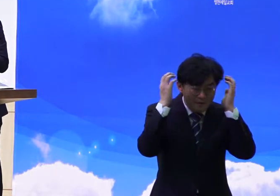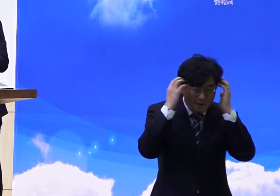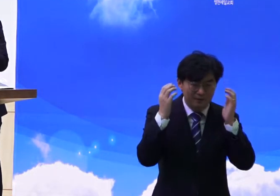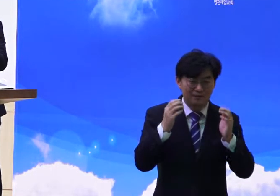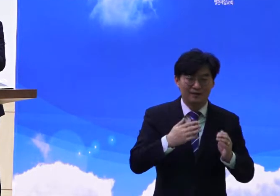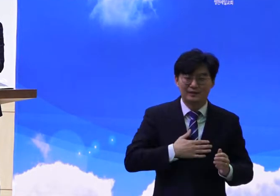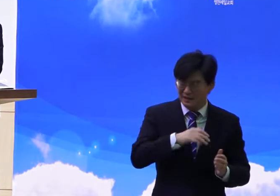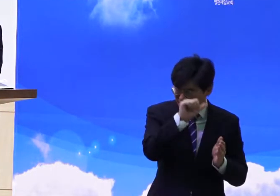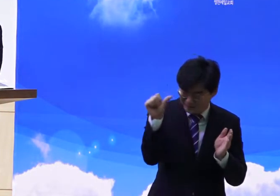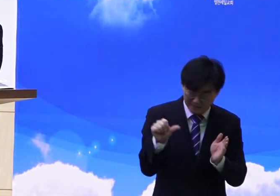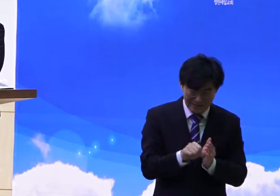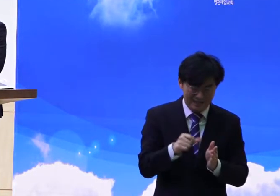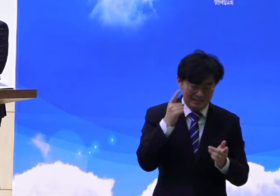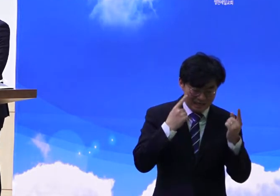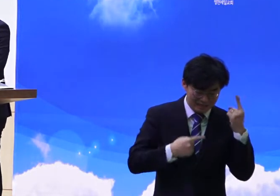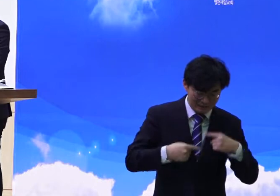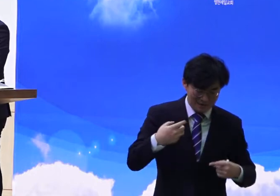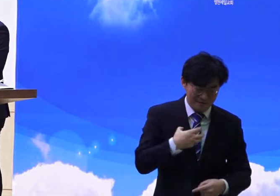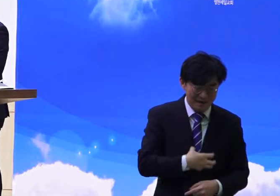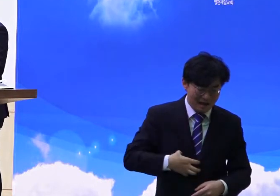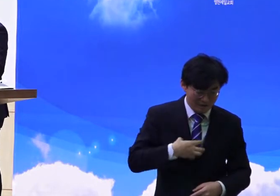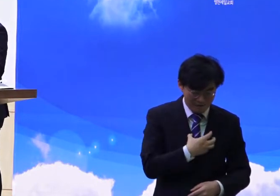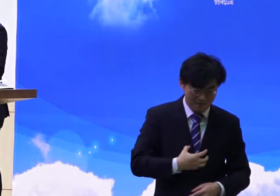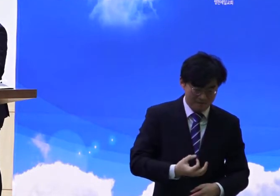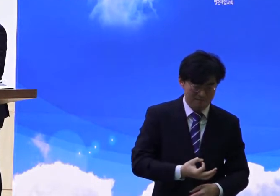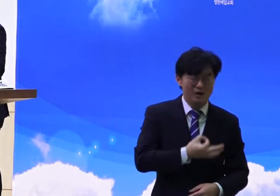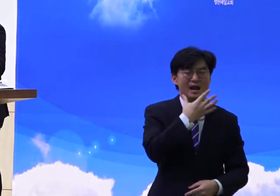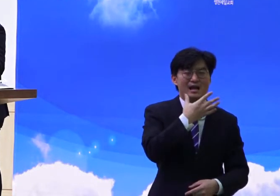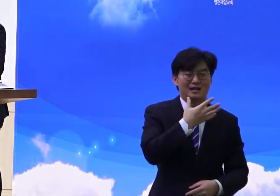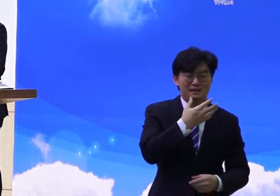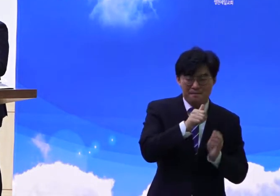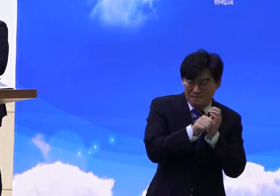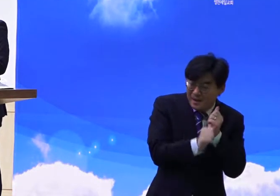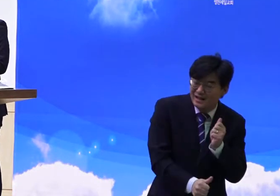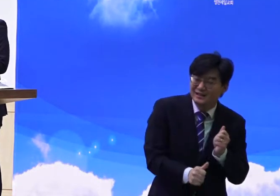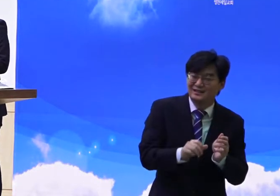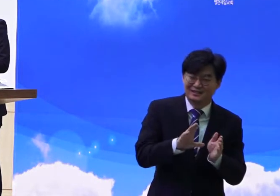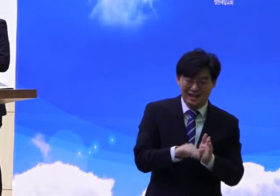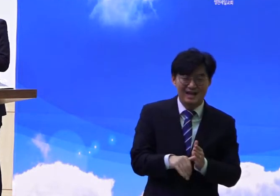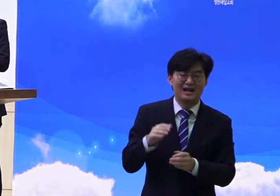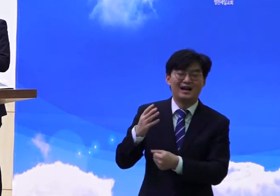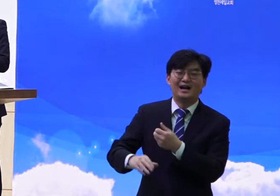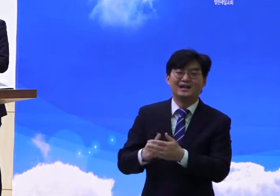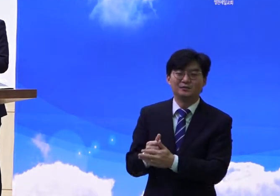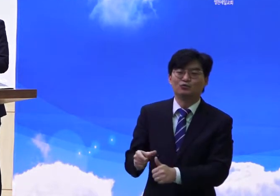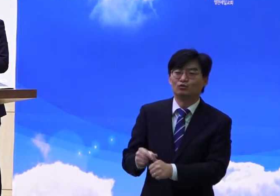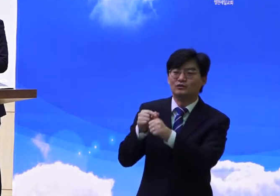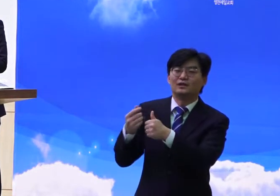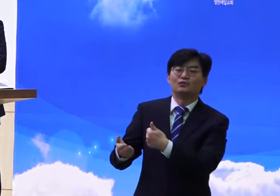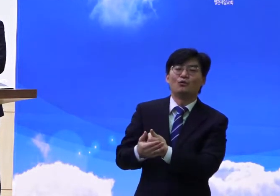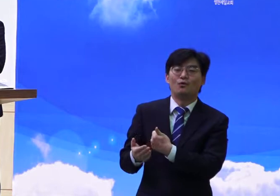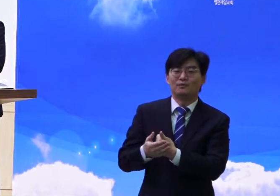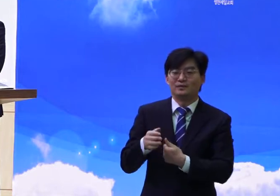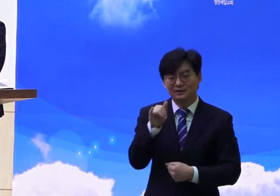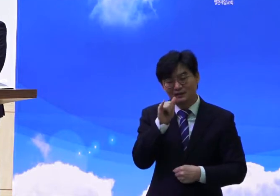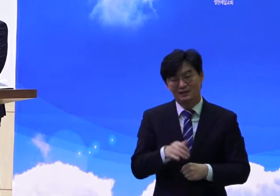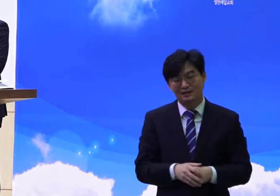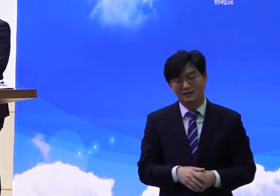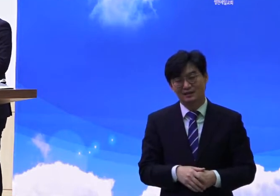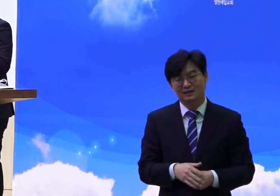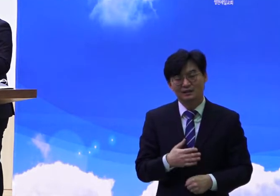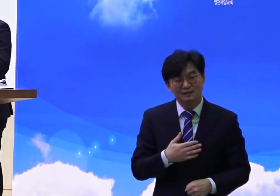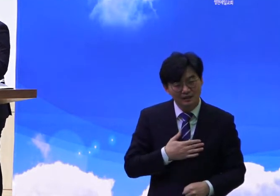내가 아니고 하나님이셨구나. 내 뜻대로 할 수 있는 것이 없구나. 하나님의 뜻대로 나의 인생이 흘러가는구나. 하나님이